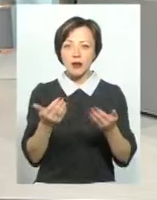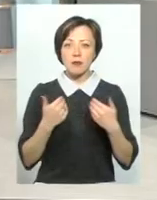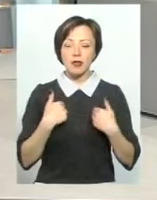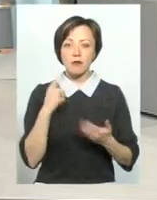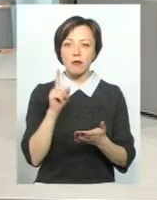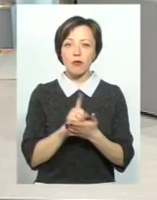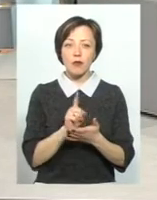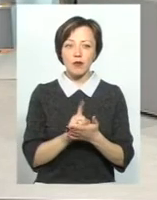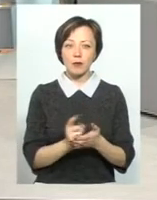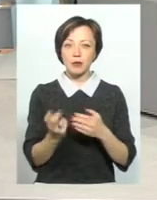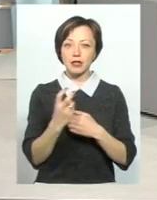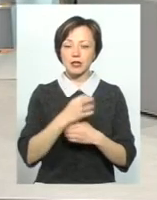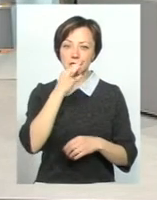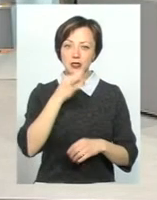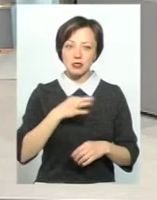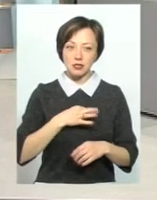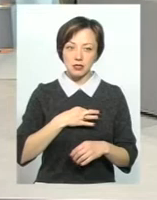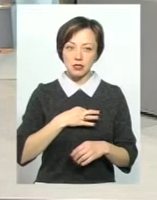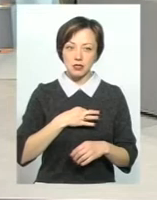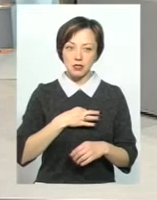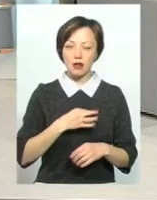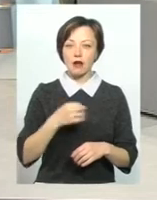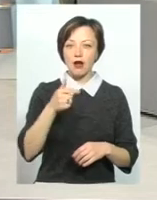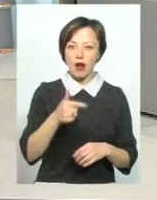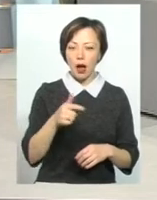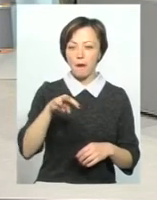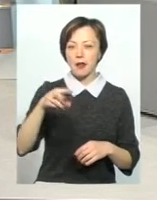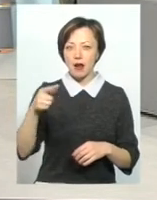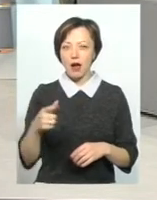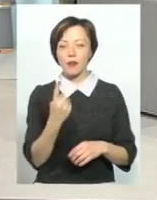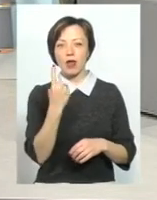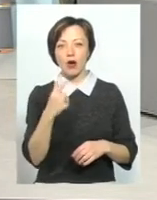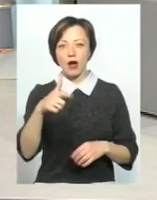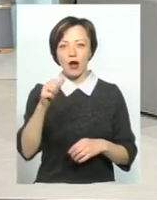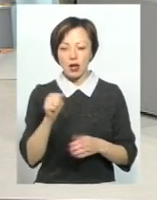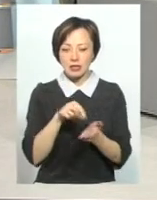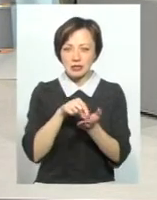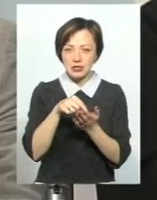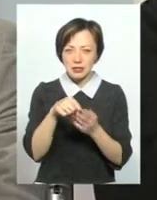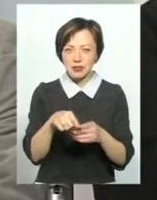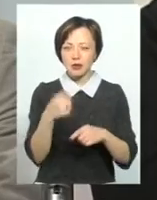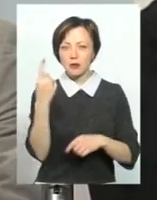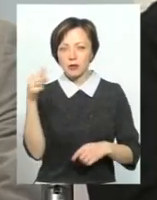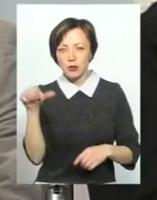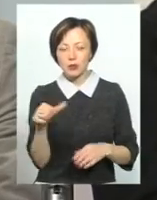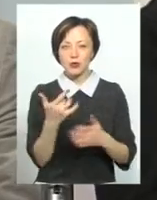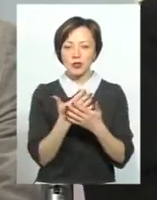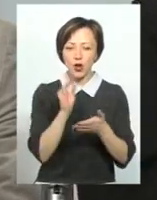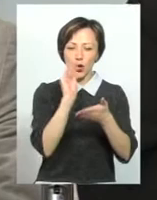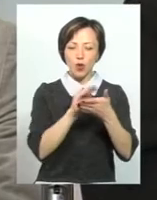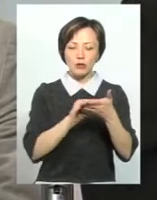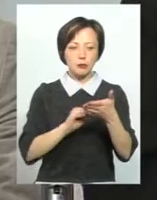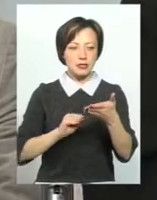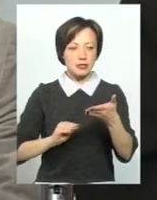повинні прийти сказати грам, міліграм на гектар, сантиметри, минути,